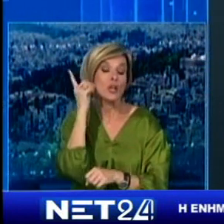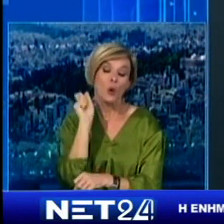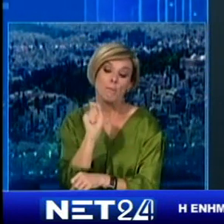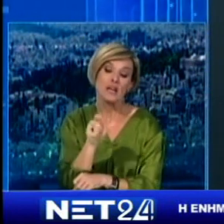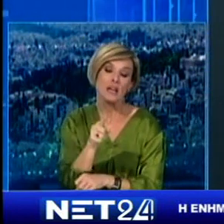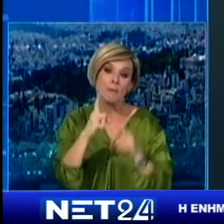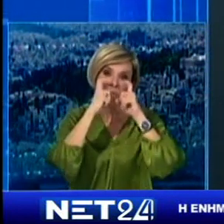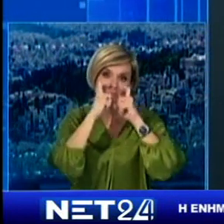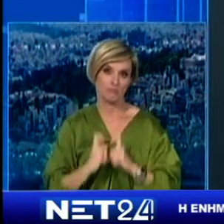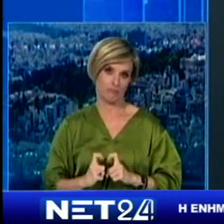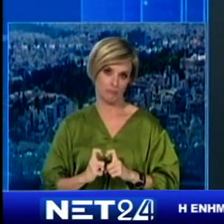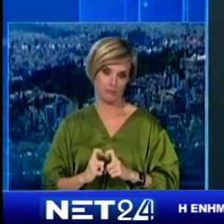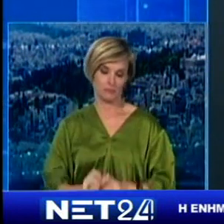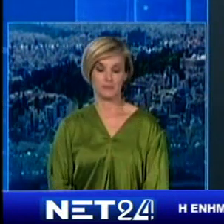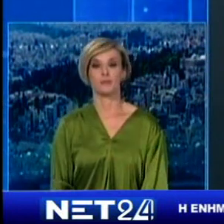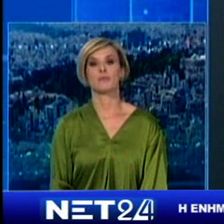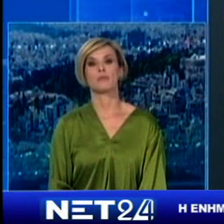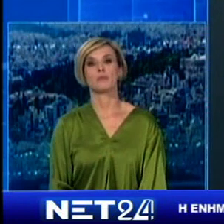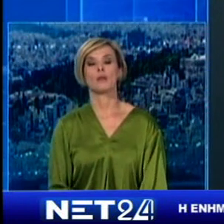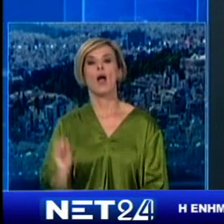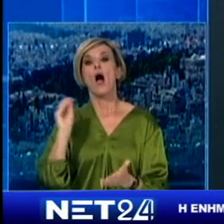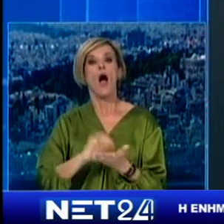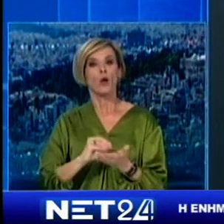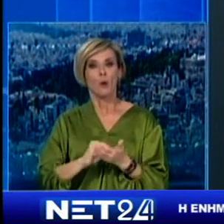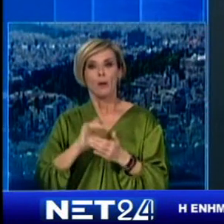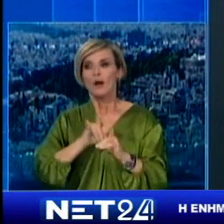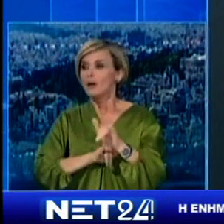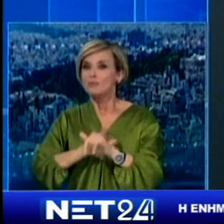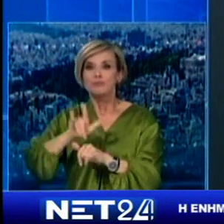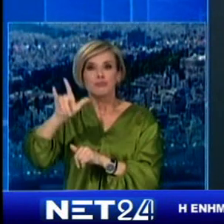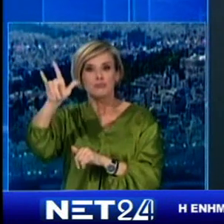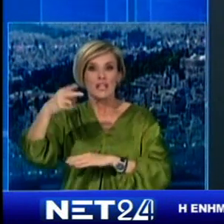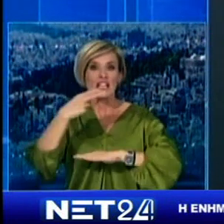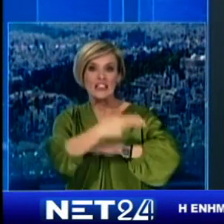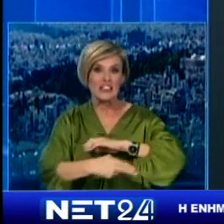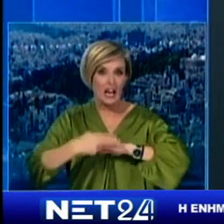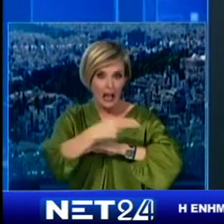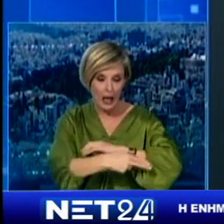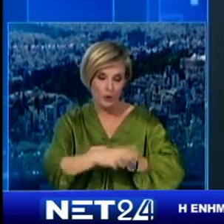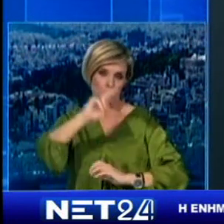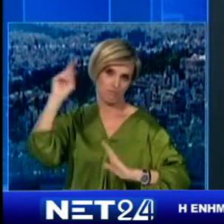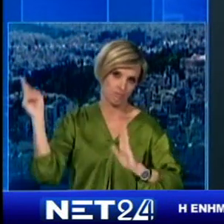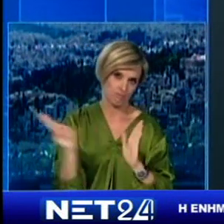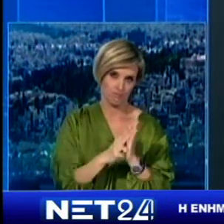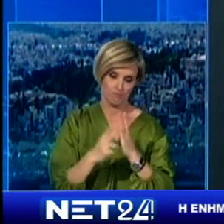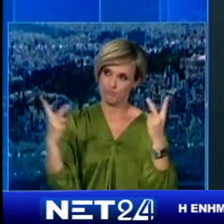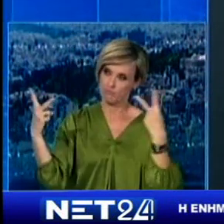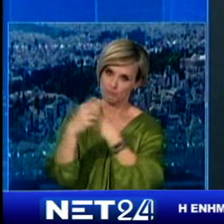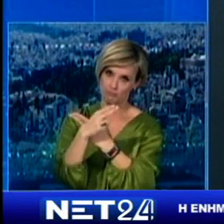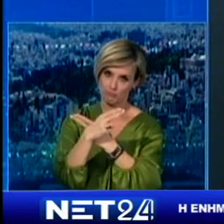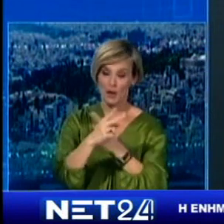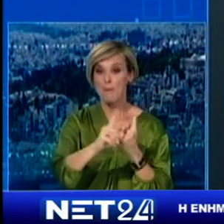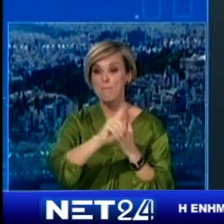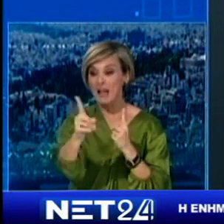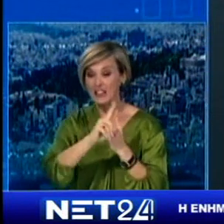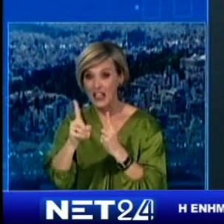SMS αντίστοιχα. Επιπλέον, αναστέλλονται οι αεροπορικές και σιδηροδρομικές συνδέσεις με το εξωτερικό και δεν επιτρέπεται η μετακίνηση